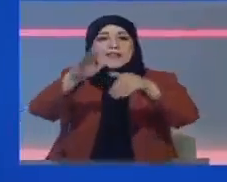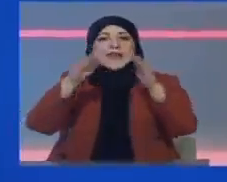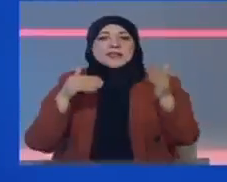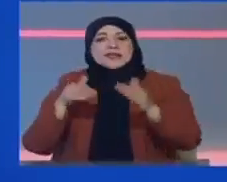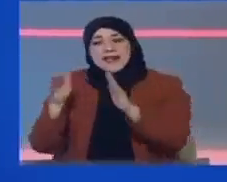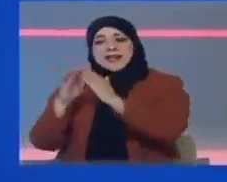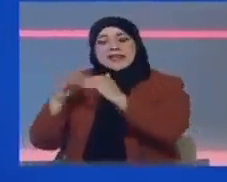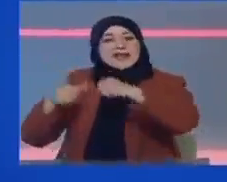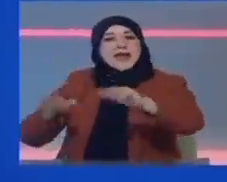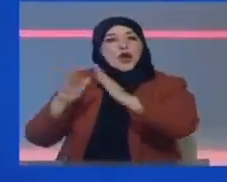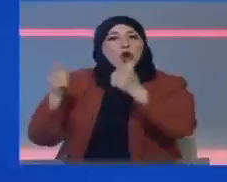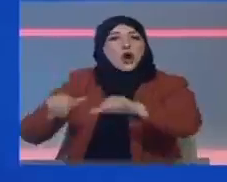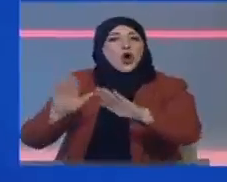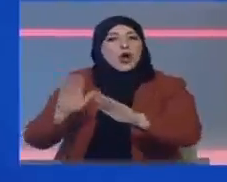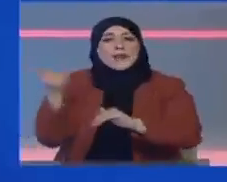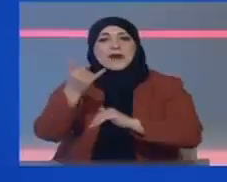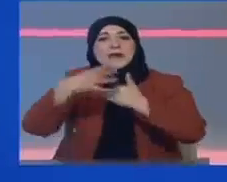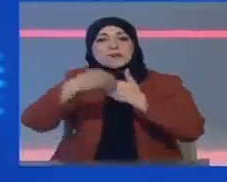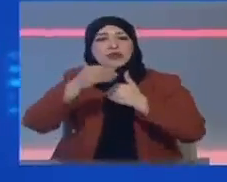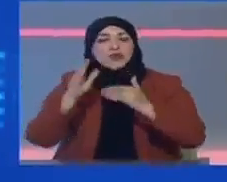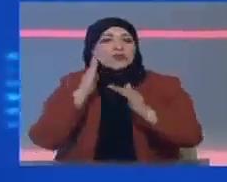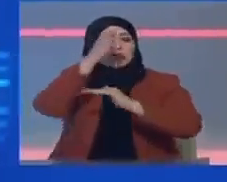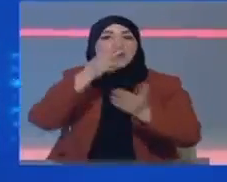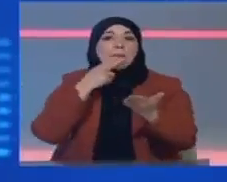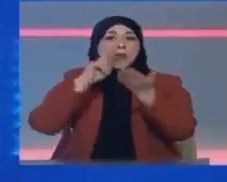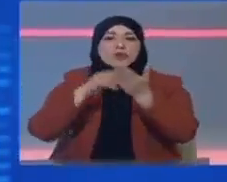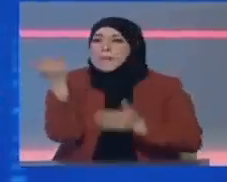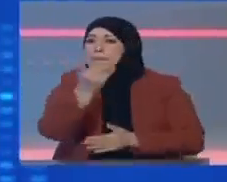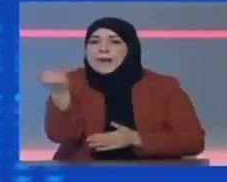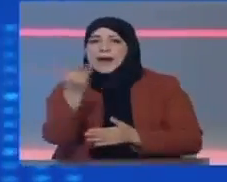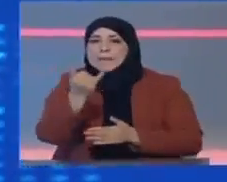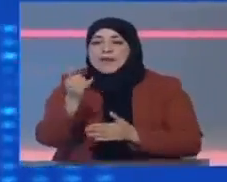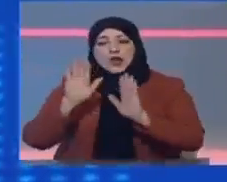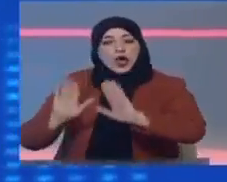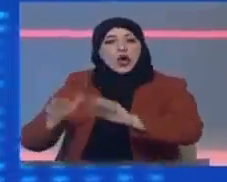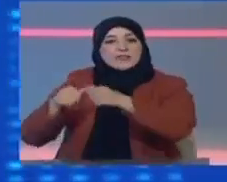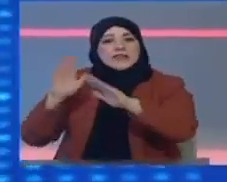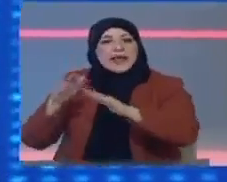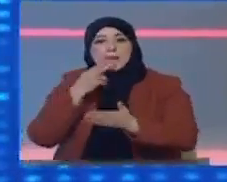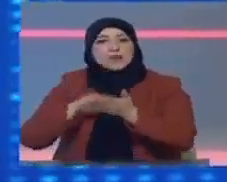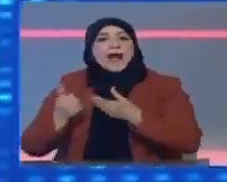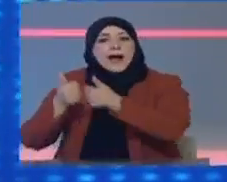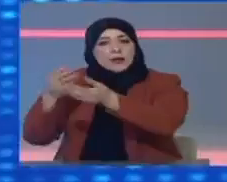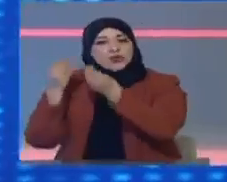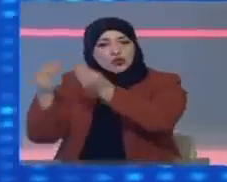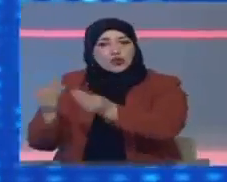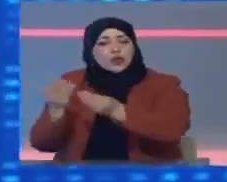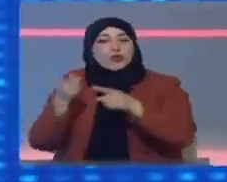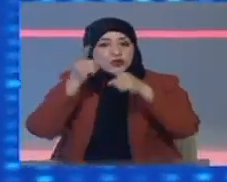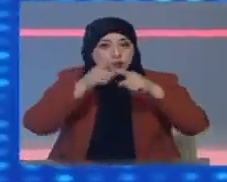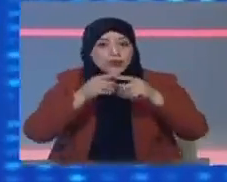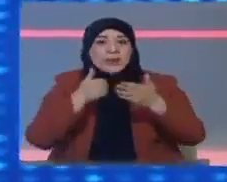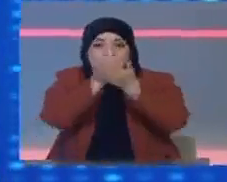الصحي الشامل واجتناب الاكتضاض امام مكاتب البريد اما المساعدات الاجتماعيه الاستثنائيه والظرفيه